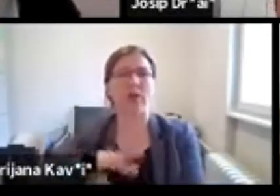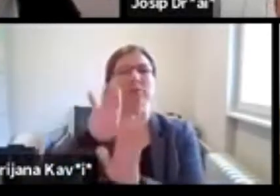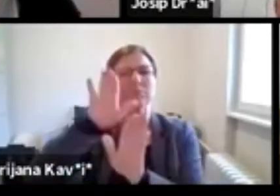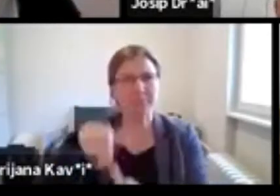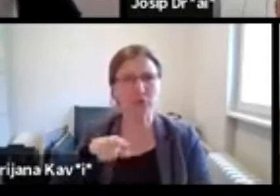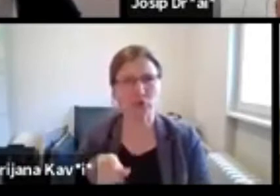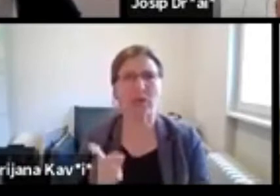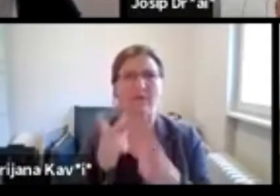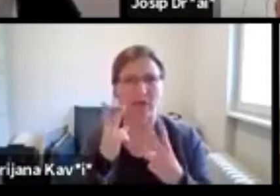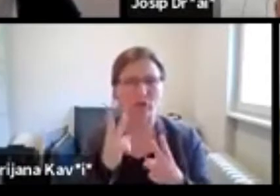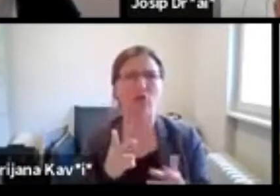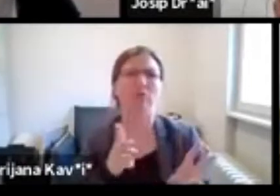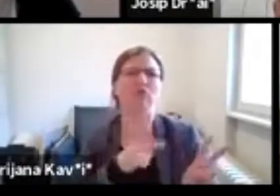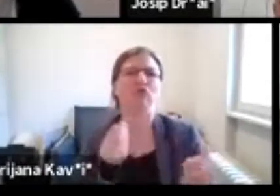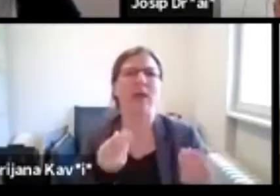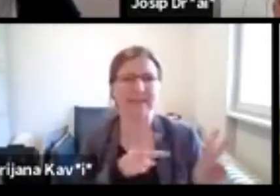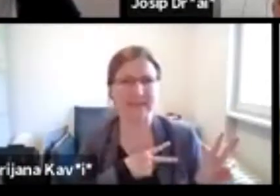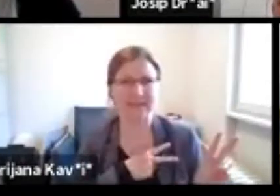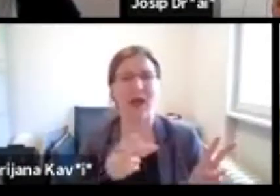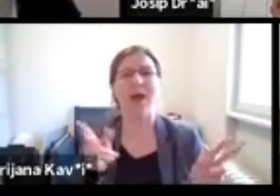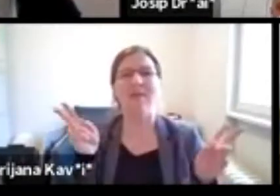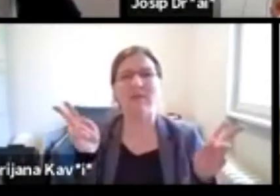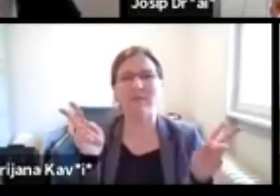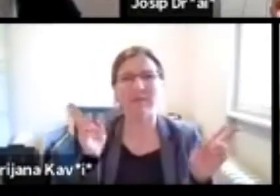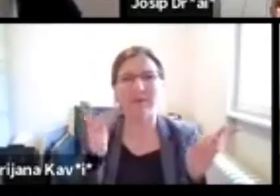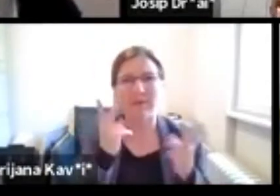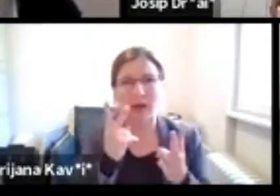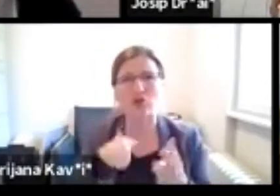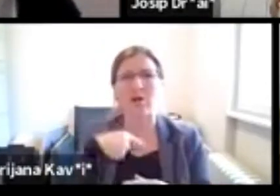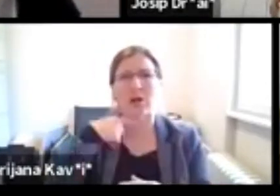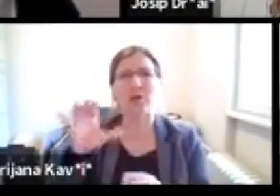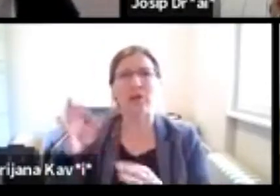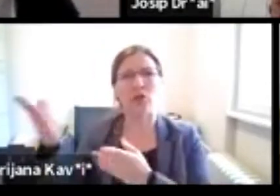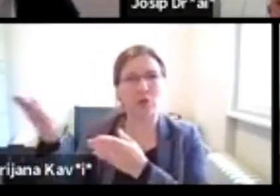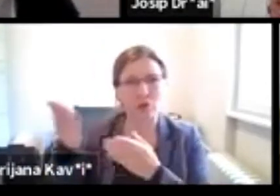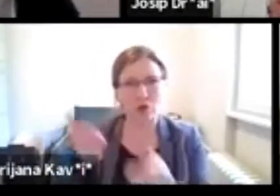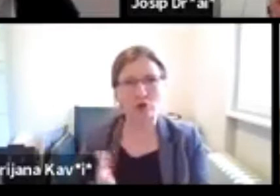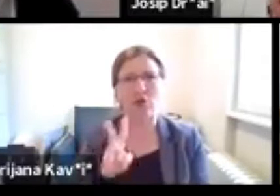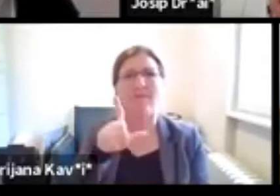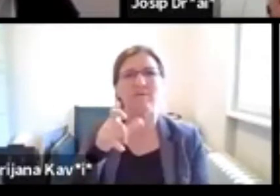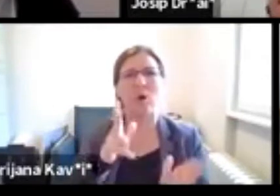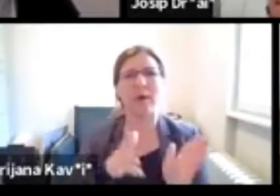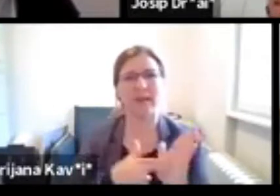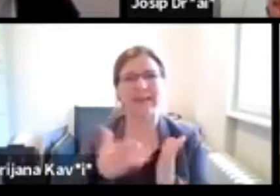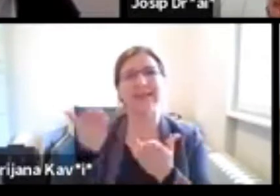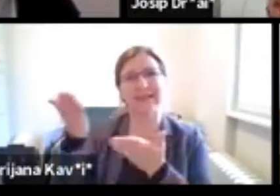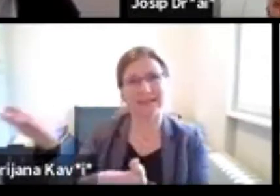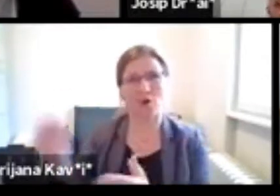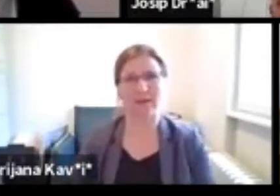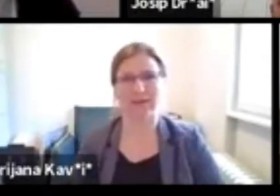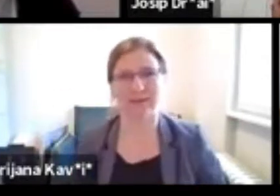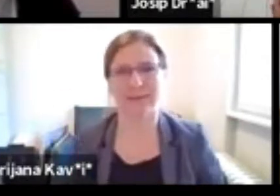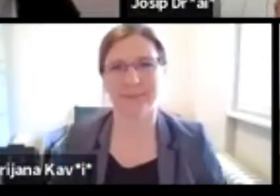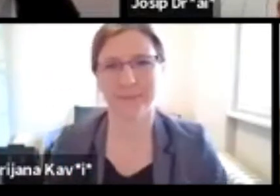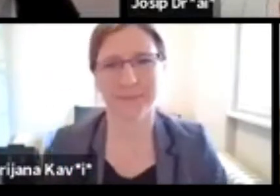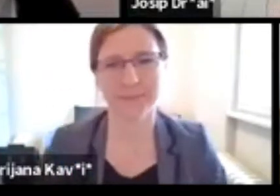najvažnije, dobrodošao Vojne u naš daljnji zajednički život. Slušamo te, Vojne. Sve vas pozdravljam i prije